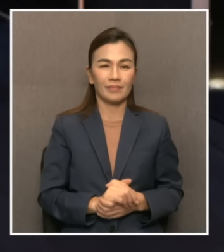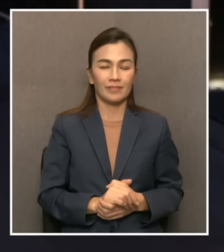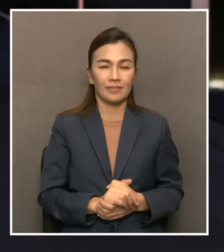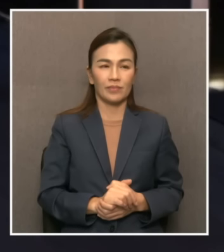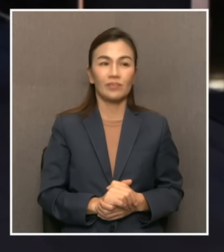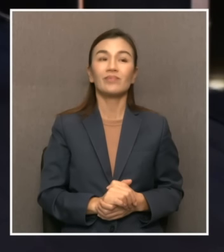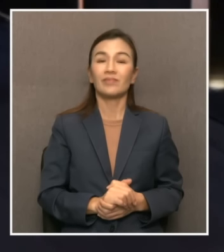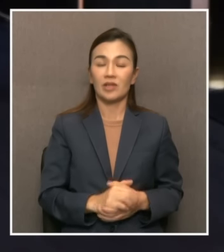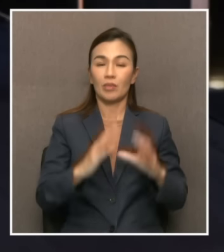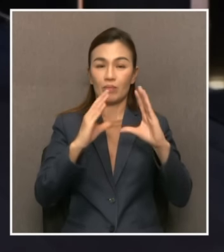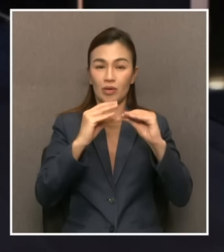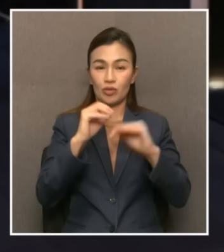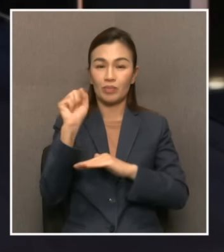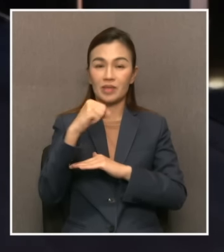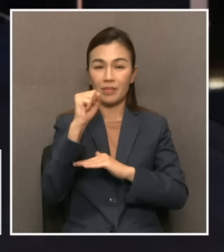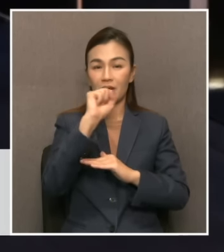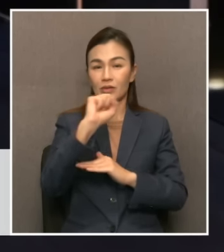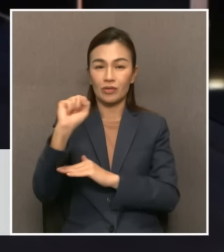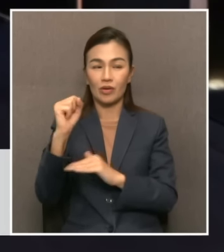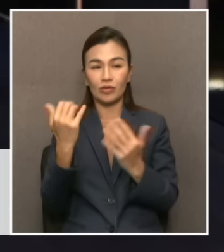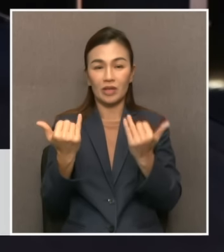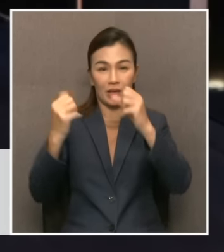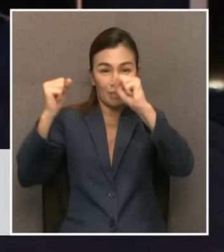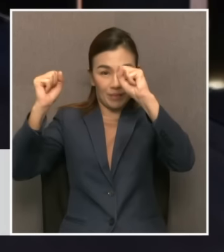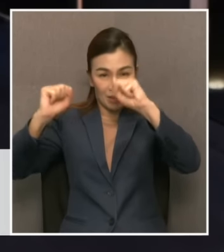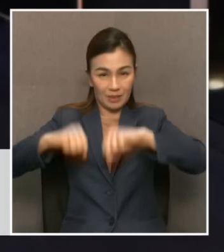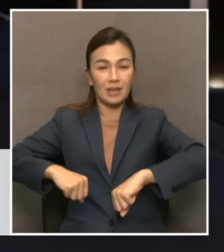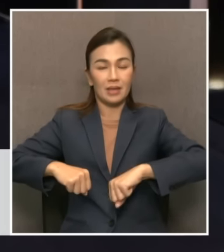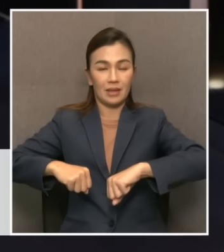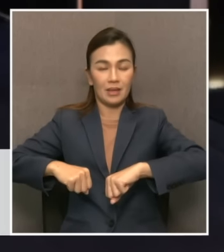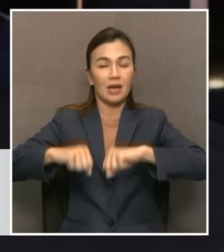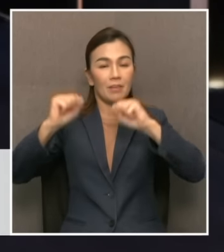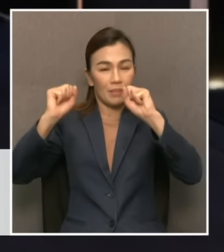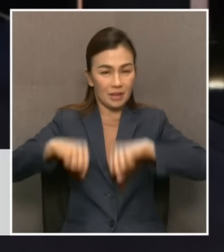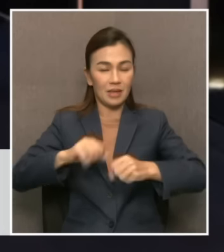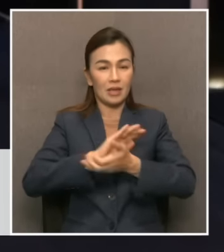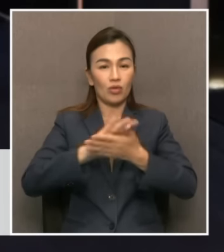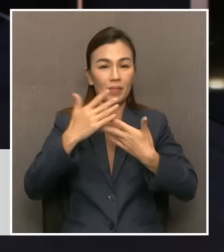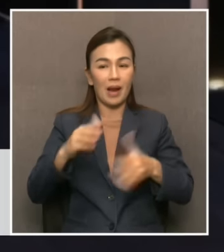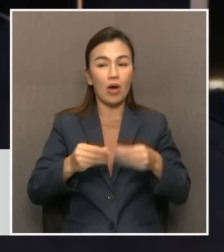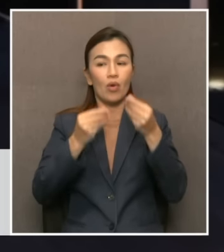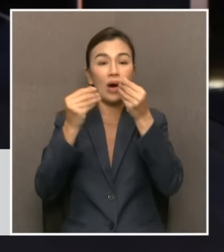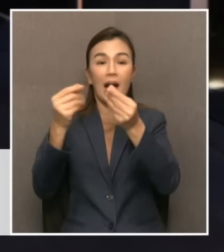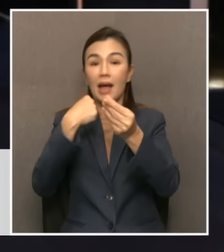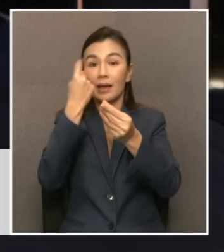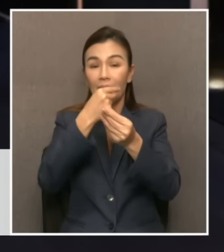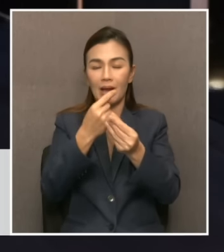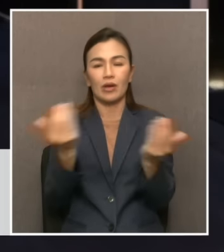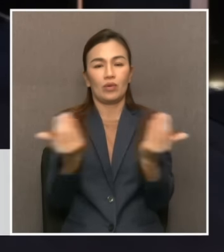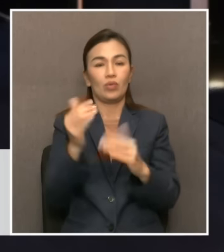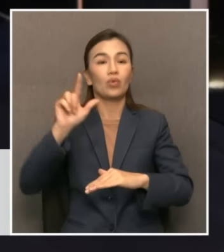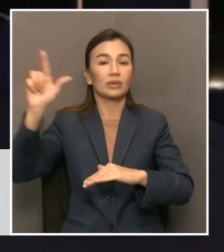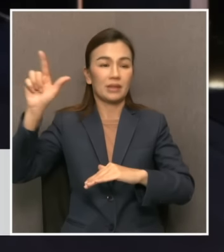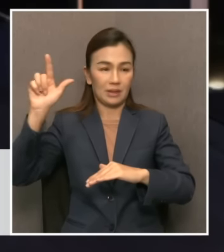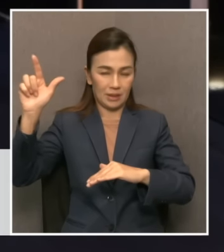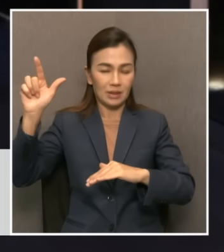ค่ะที่ประชุมสภาผู้แทนราษฎรนะคะได้ลงมติด้วยคะแนนเสียงข้างมากค่ะให้นางสาวแพทองธารชินวัตรแคนดิเดตนายกรัฐมนตรีของพรรคเ